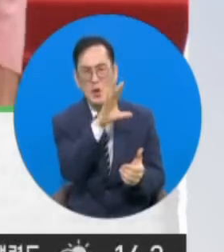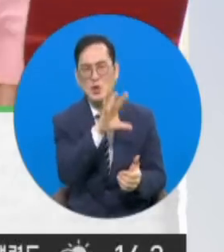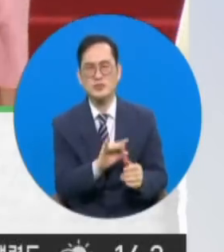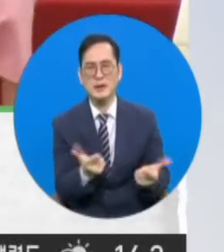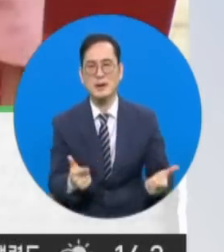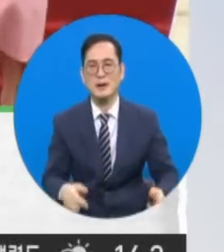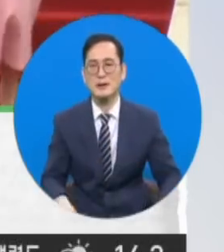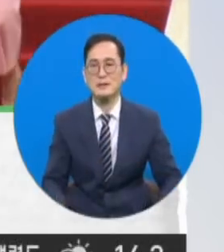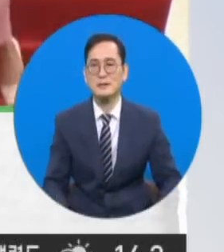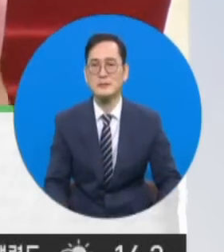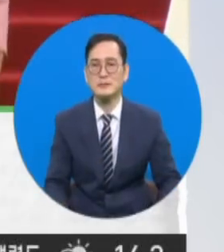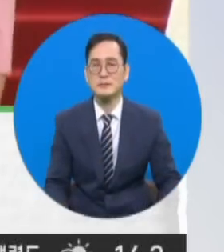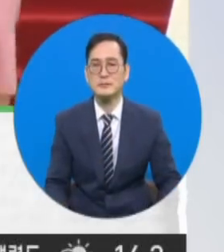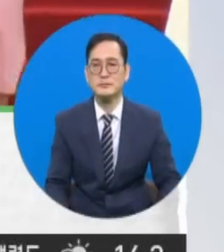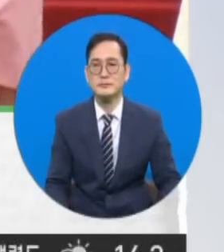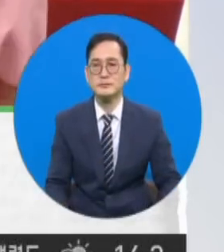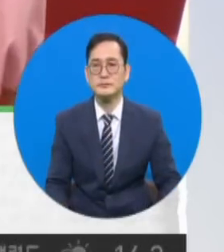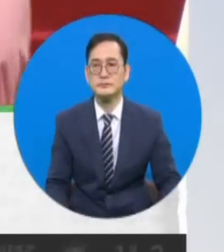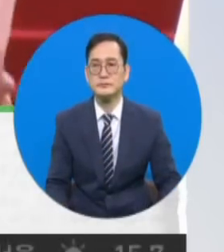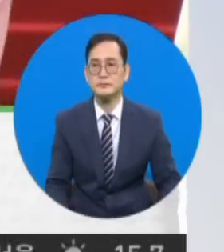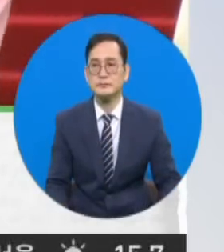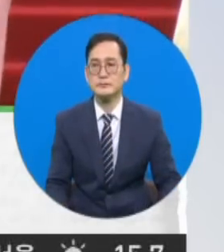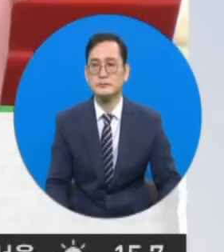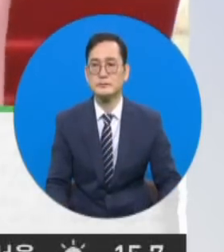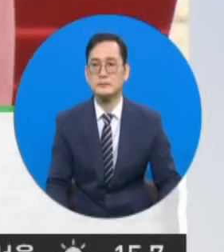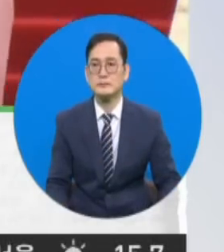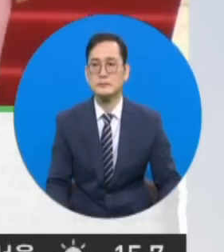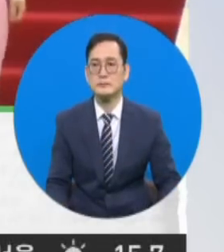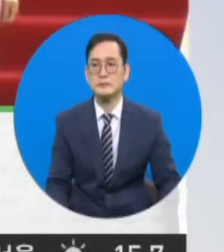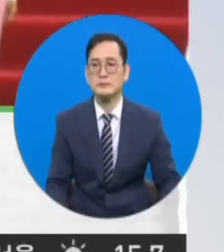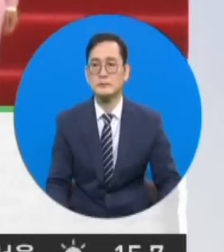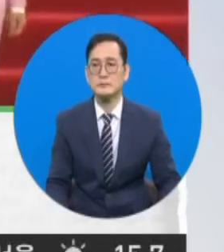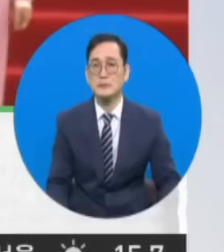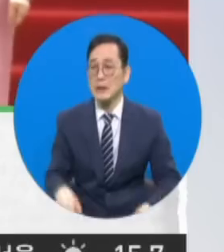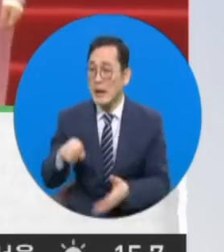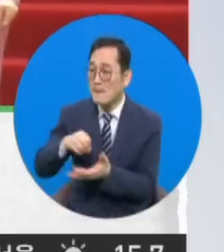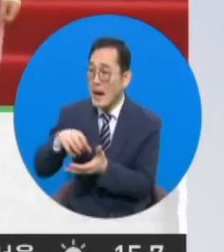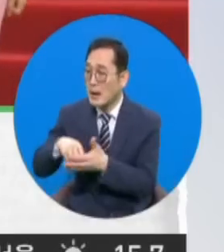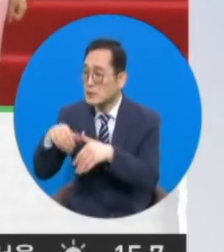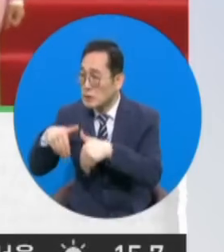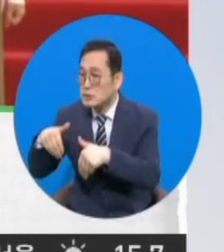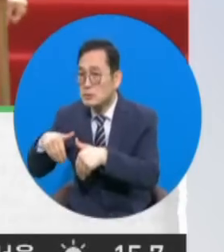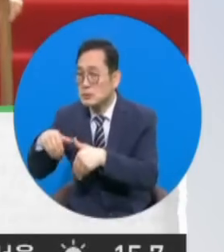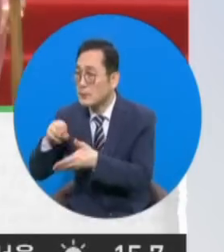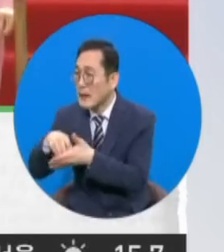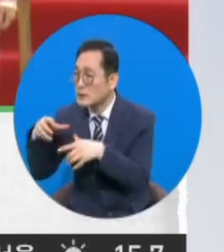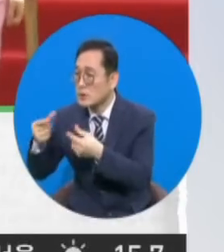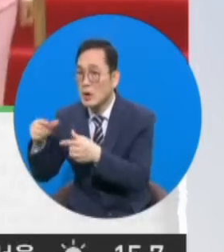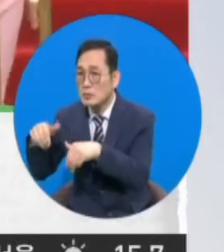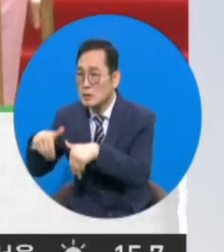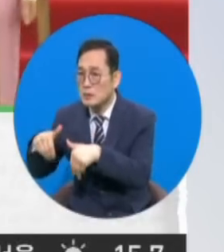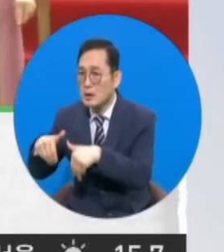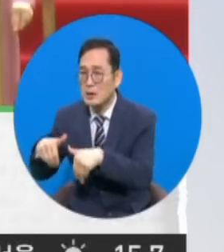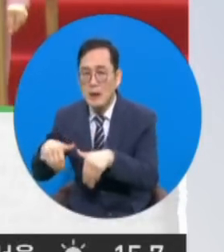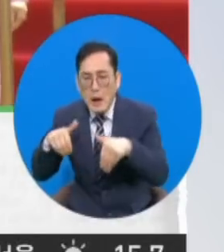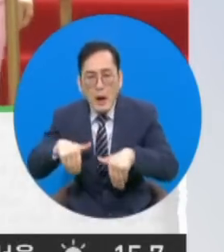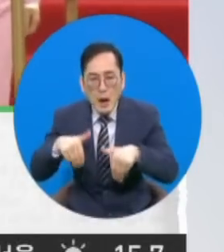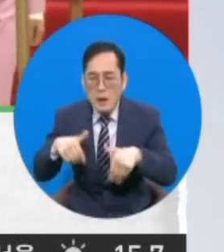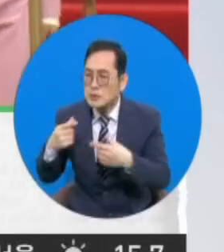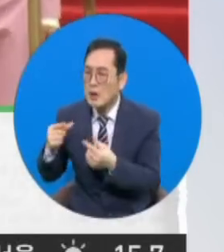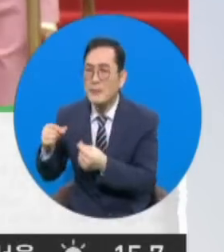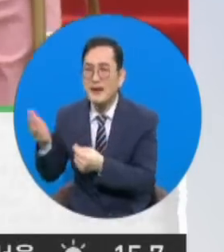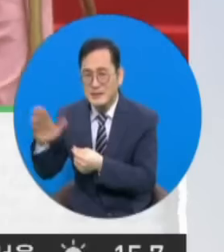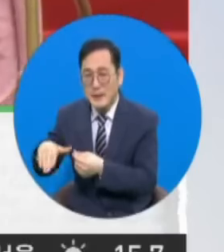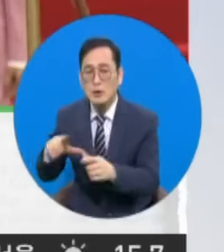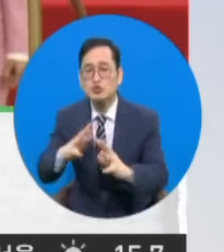설령 빵 셔틀이라고 하더라도 100번 연구에서 그 빵이 국민들께 돌아간다고 한다 그러면 얼마든지 국가 정상 입장에서 해야 되는